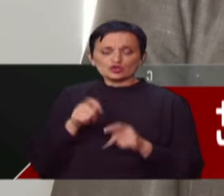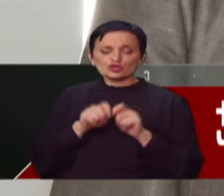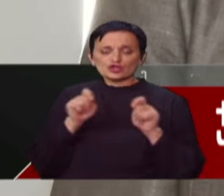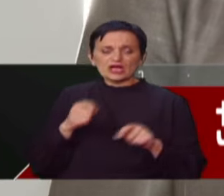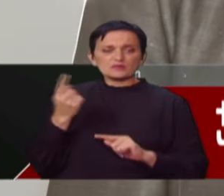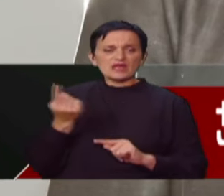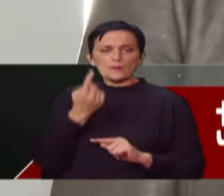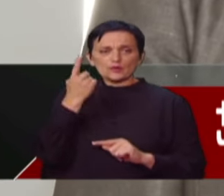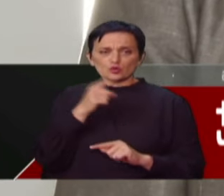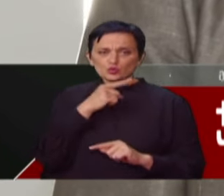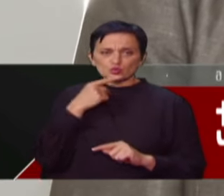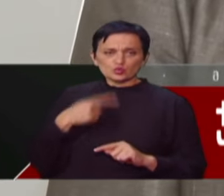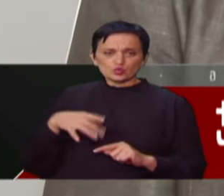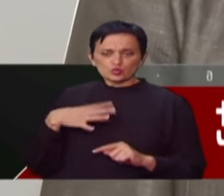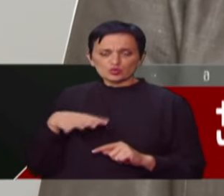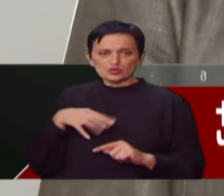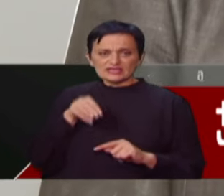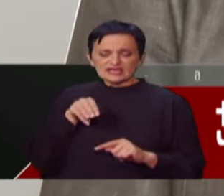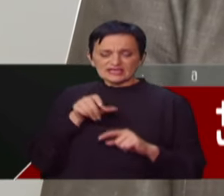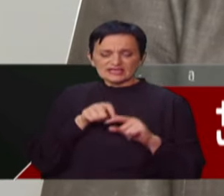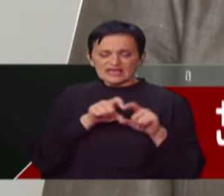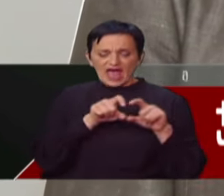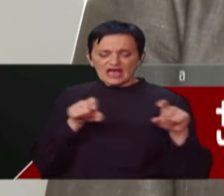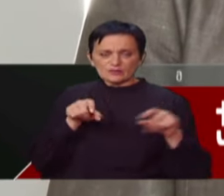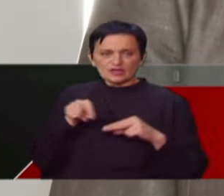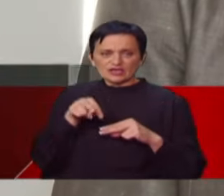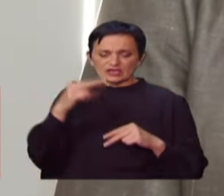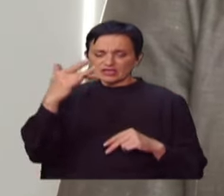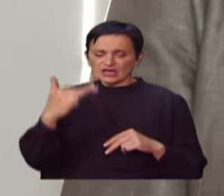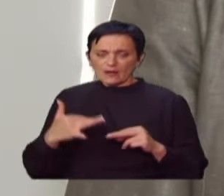ძეგლი, ეს იყო რუსულ-ქართული ტერმინოლოგიური ლექსიკონი ქირურგიული.